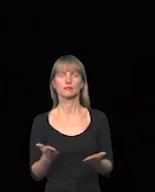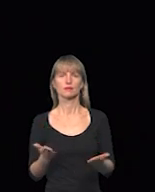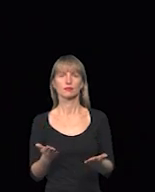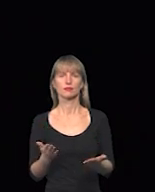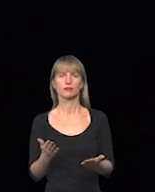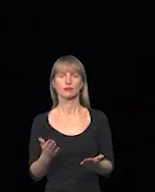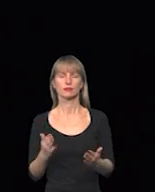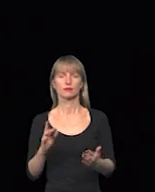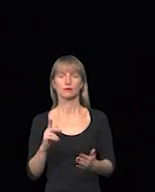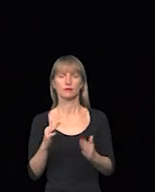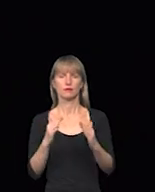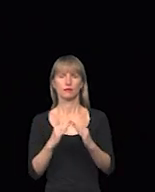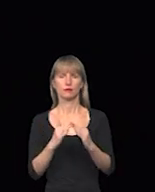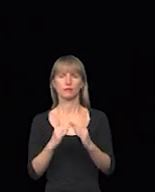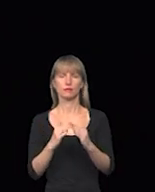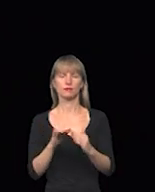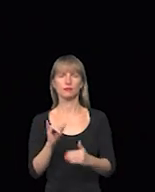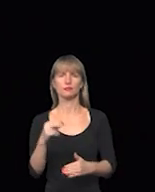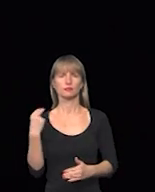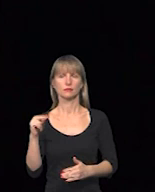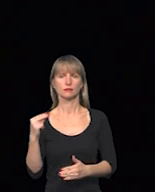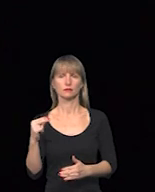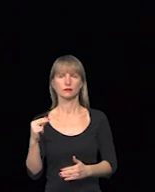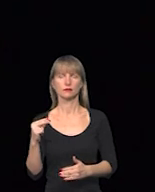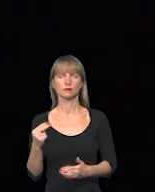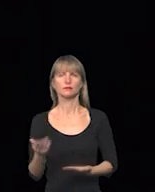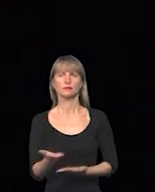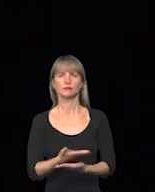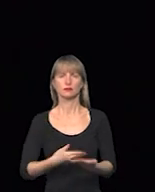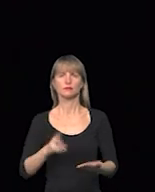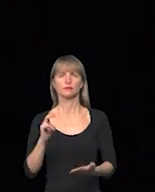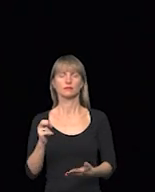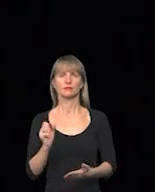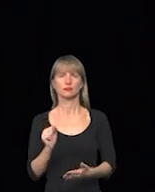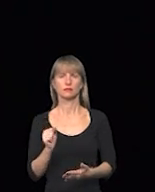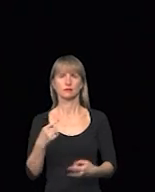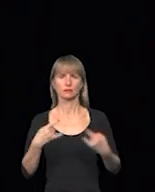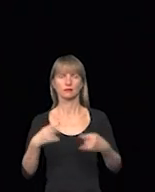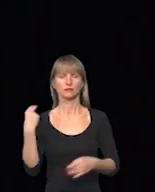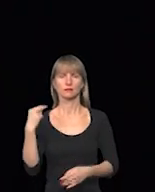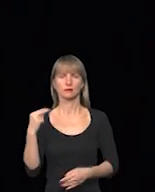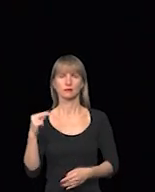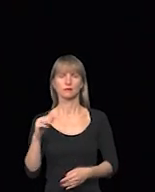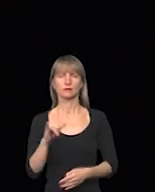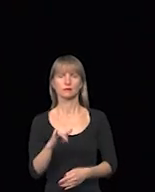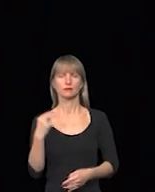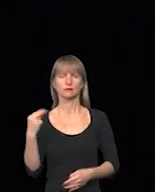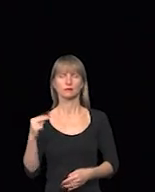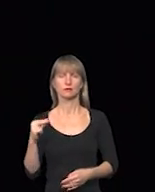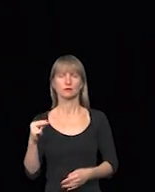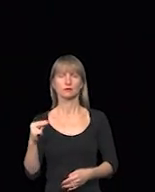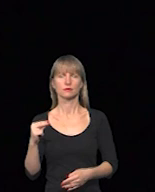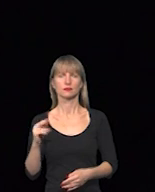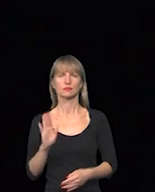яку будівлю у Запоріжжі, оскільки ми на каналі Запоріжжя, у Запоріжжі, от саме